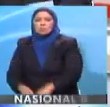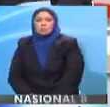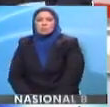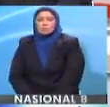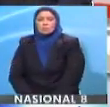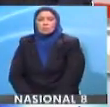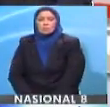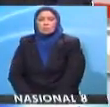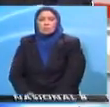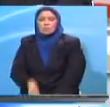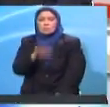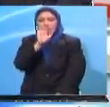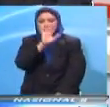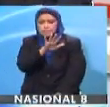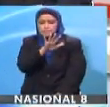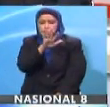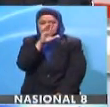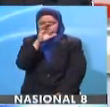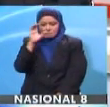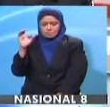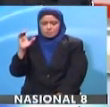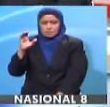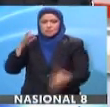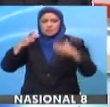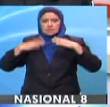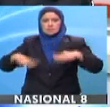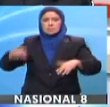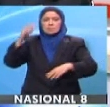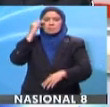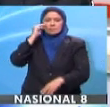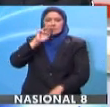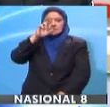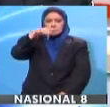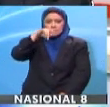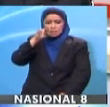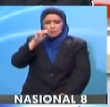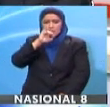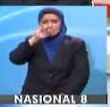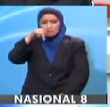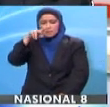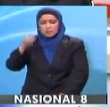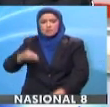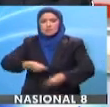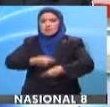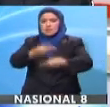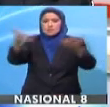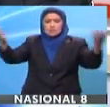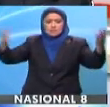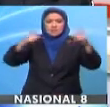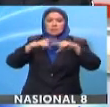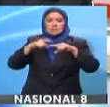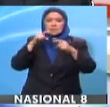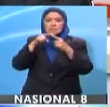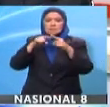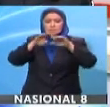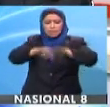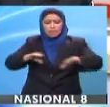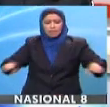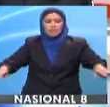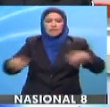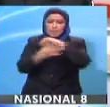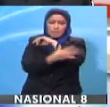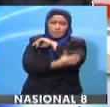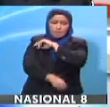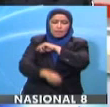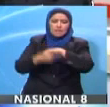tinggi 500 pasang baju melayu Upin dan Ipin akan diagihkan Kementerian komunikasi dan multimedia kepada kanak-kanak miskin dan anak yatim